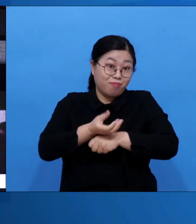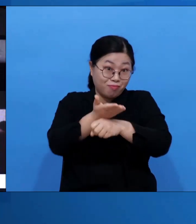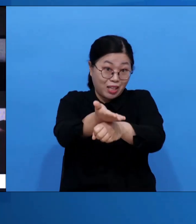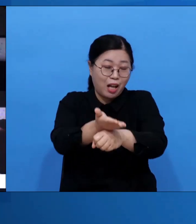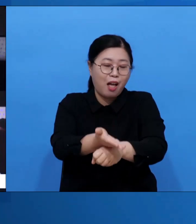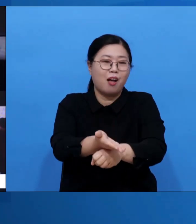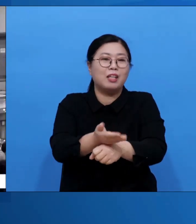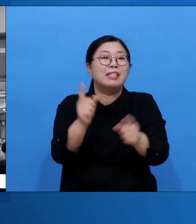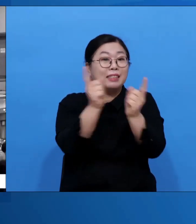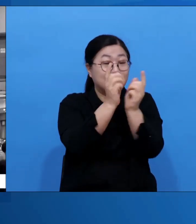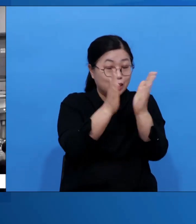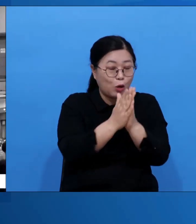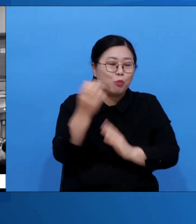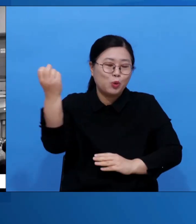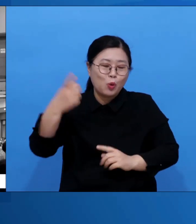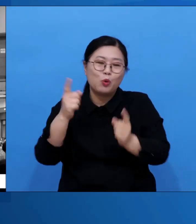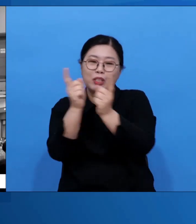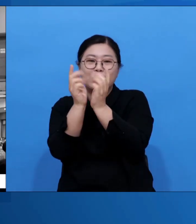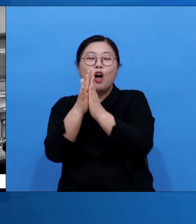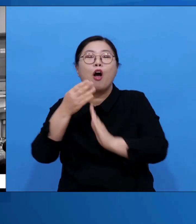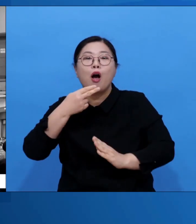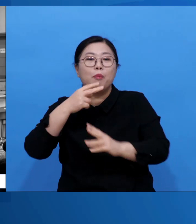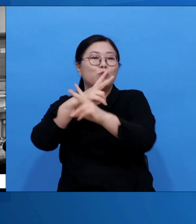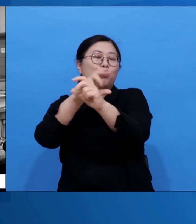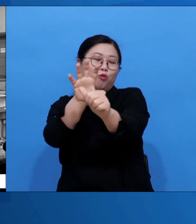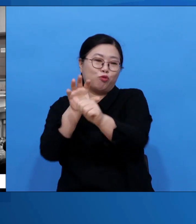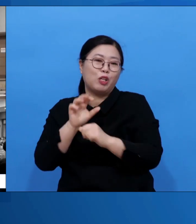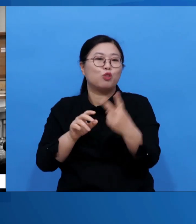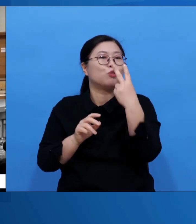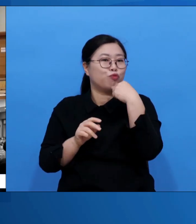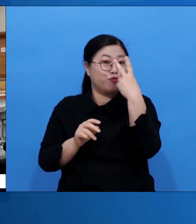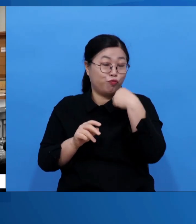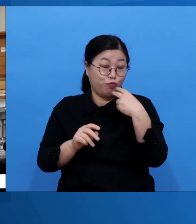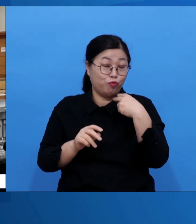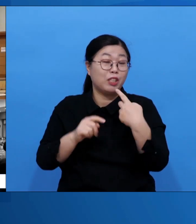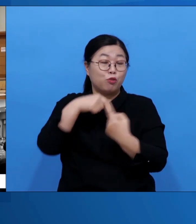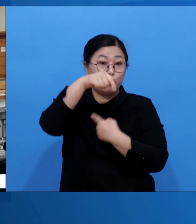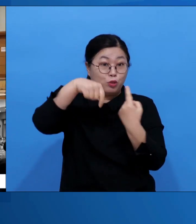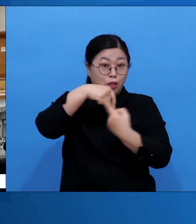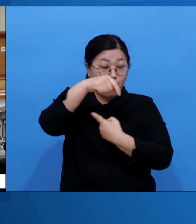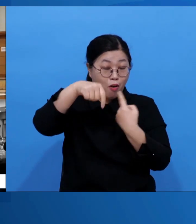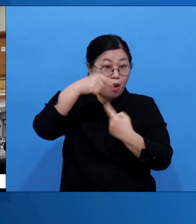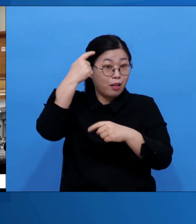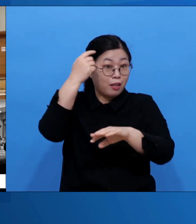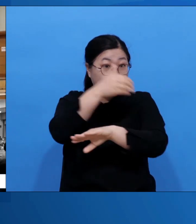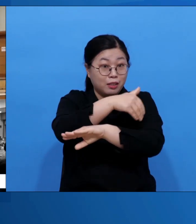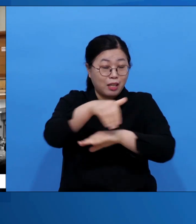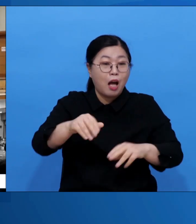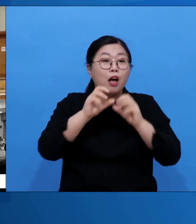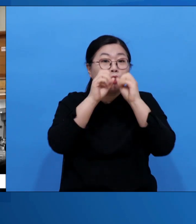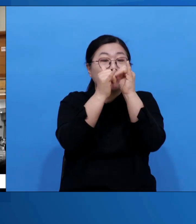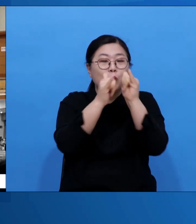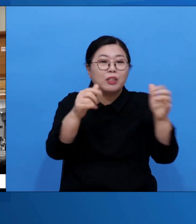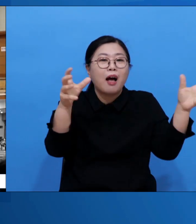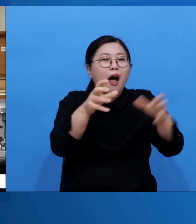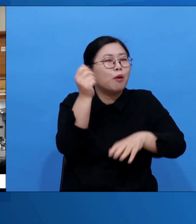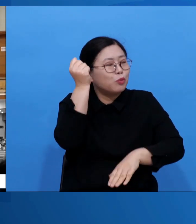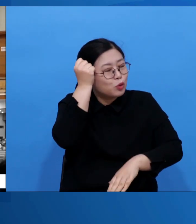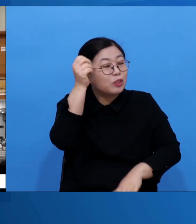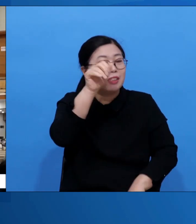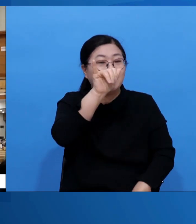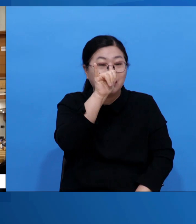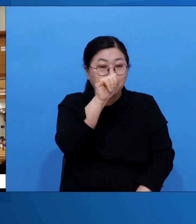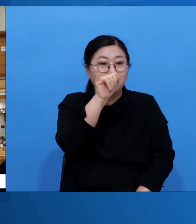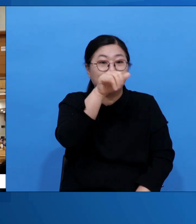진행됩니다. 먼저 5월 5일부터 이틀간 선교사 합숙이 덕평 RUTC에서 열립니다. 이어 6일과